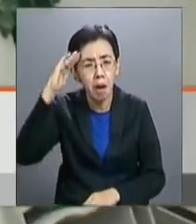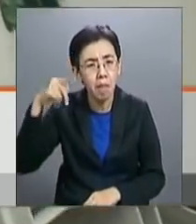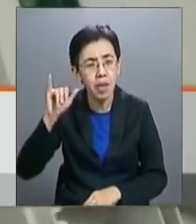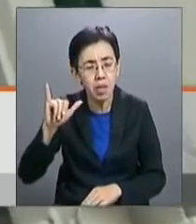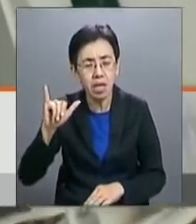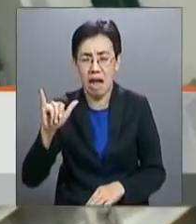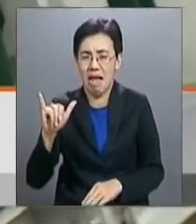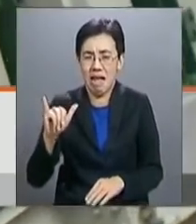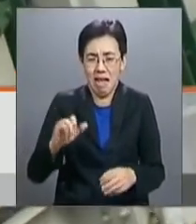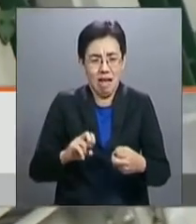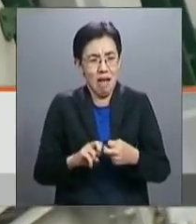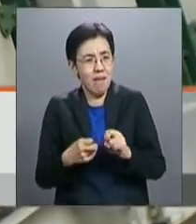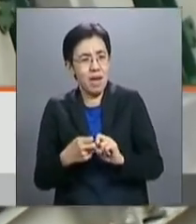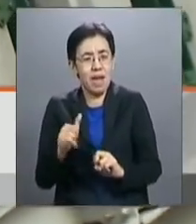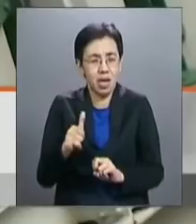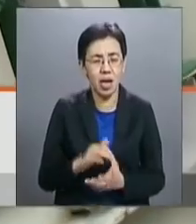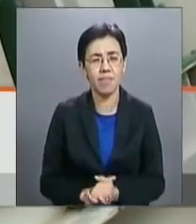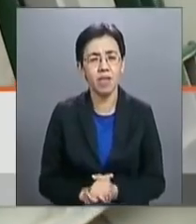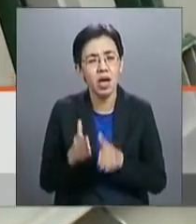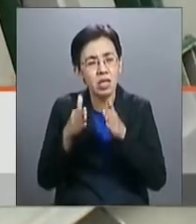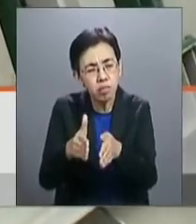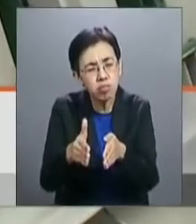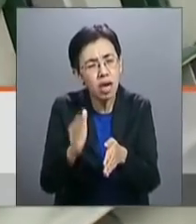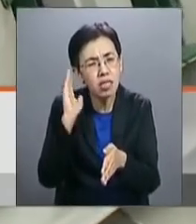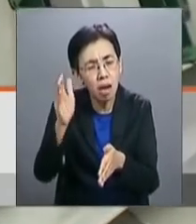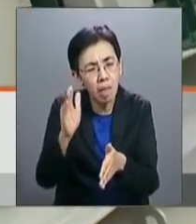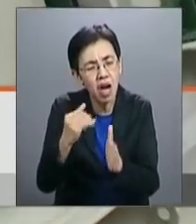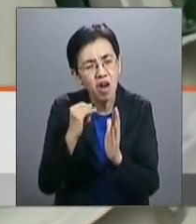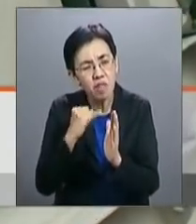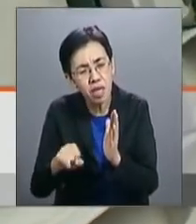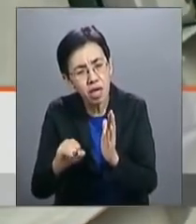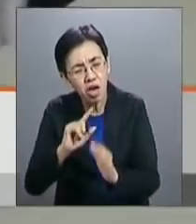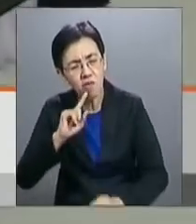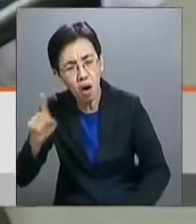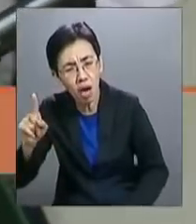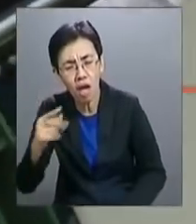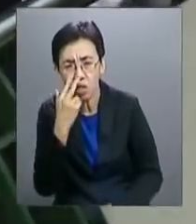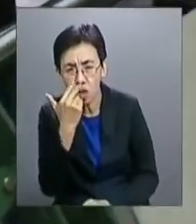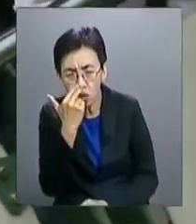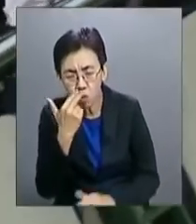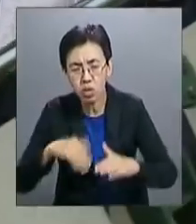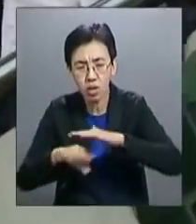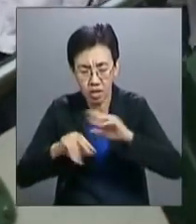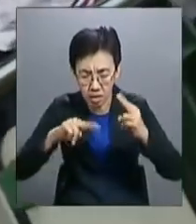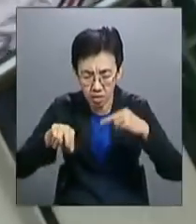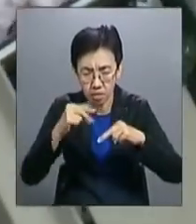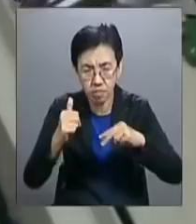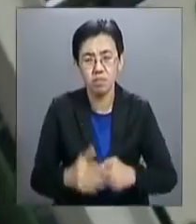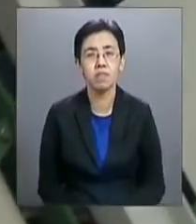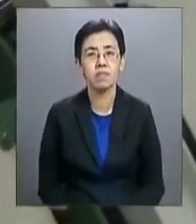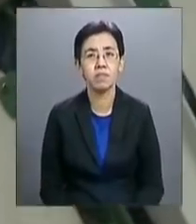กันเกิดขึ้นแต่การตั้งข้อกล่าวหาที่จะนำไปสู่การดำเนินคดีก็ต้องพิสูจน์ในทางปฏิบัติให้ได